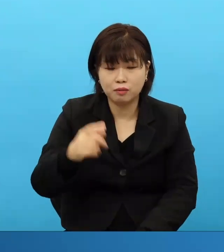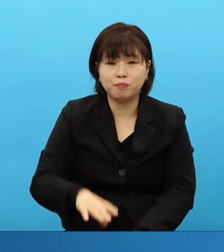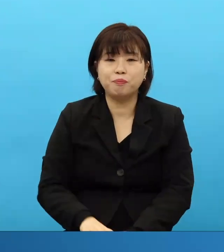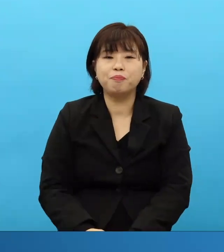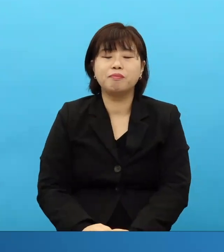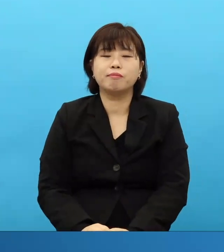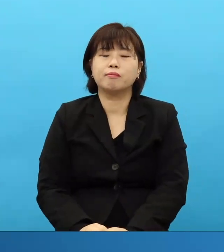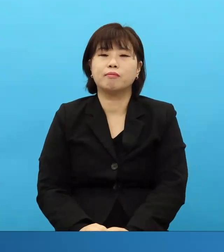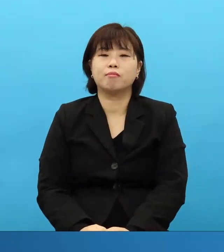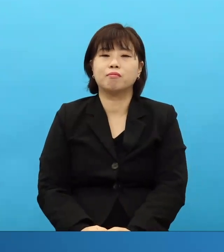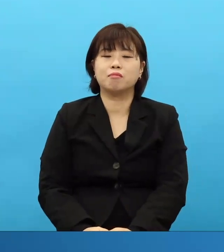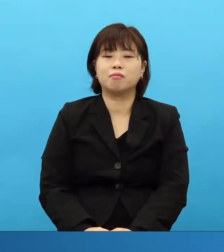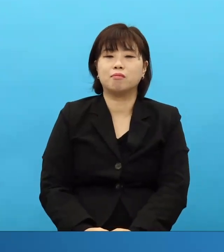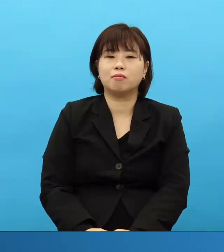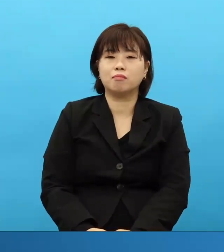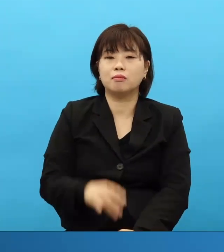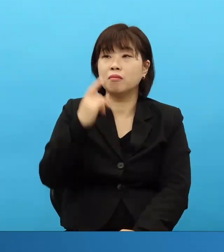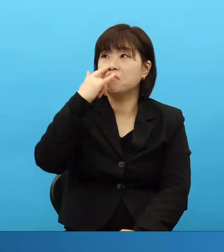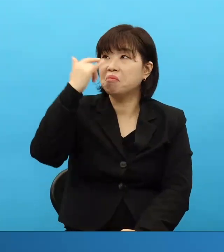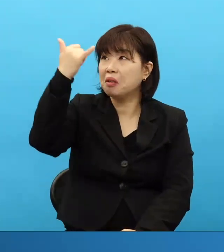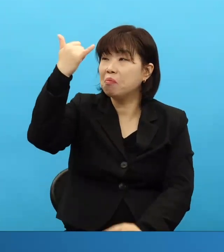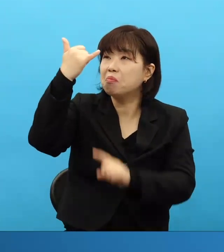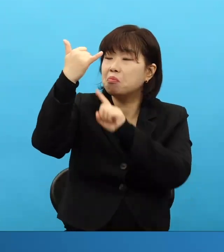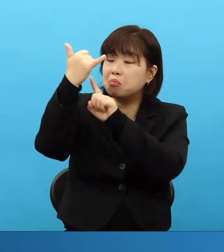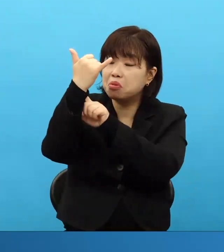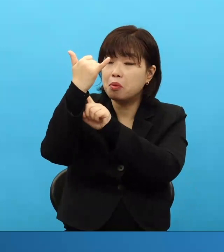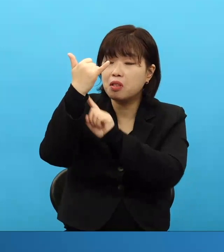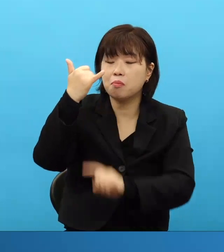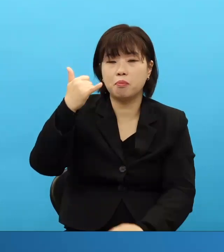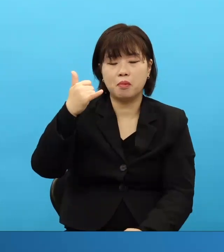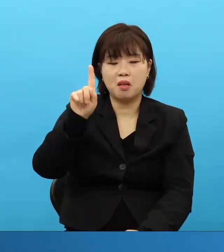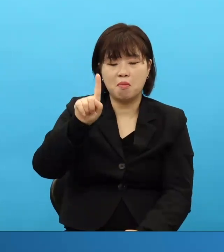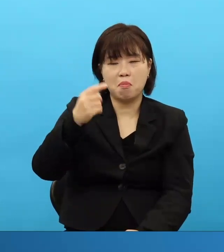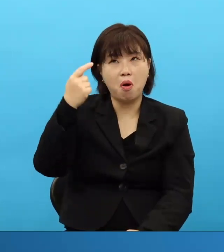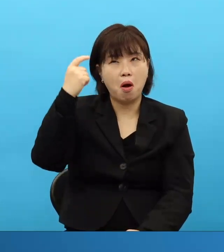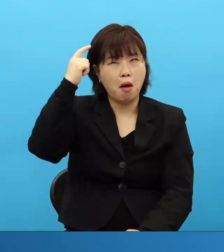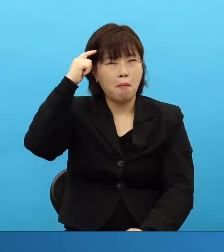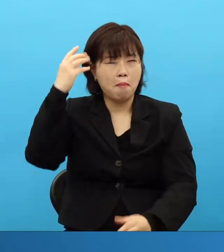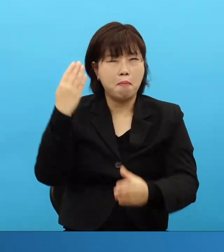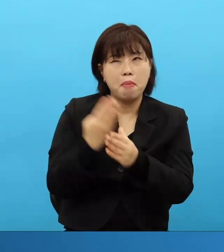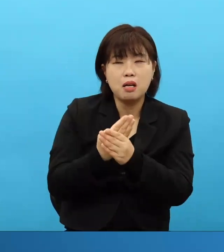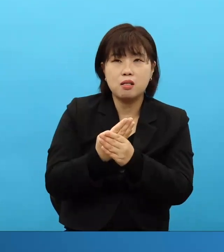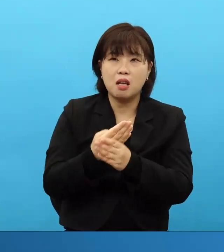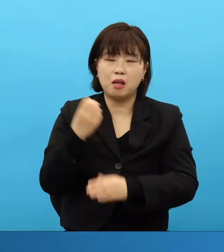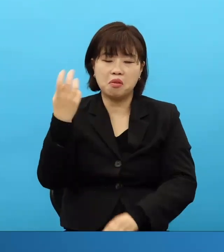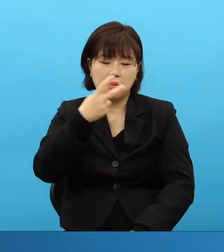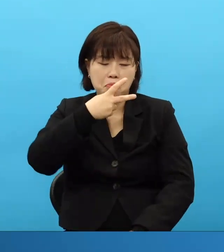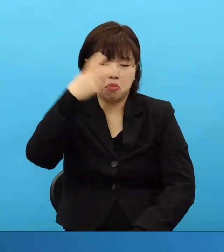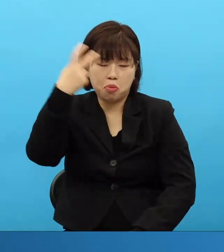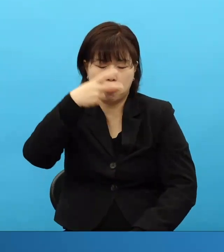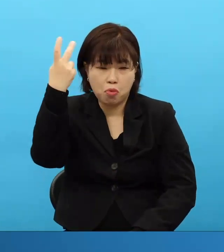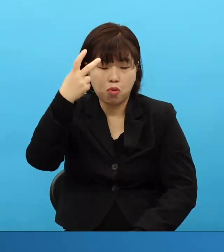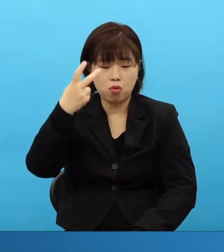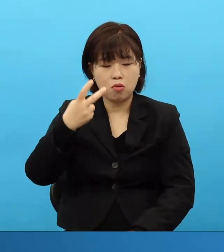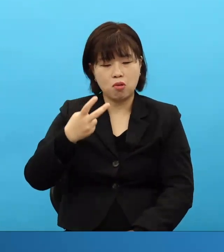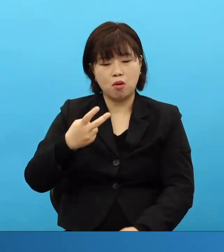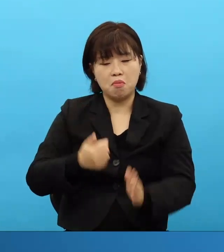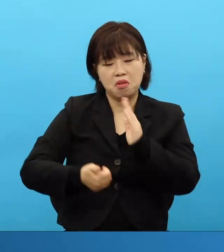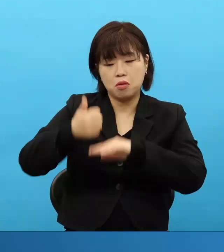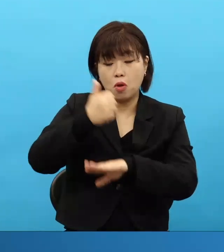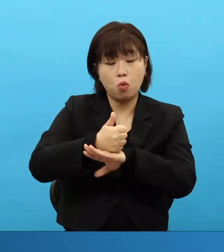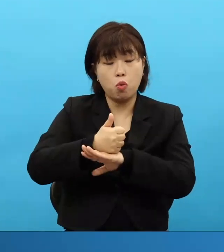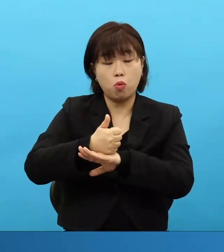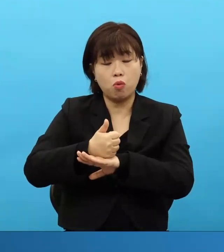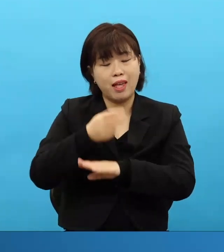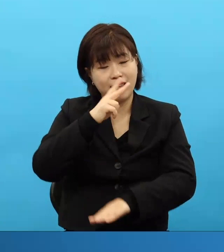PhDs to be renowned. 그분들이 무식하면서도 우리를 키우려고 몸부림친 거 그 자체가 박사입니다. Even though they're not very